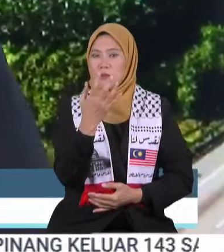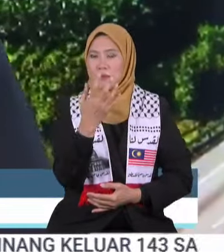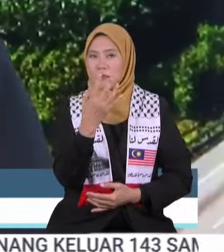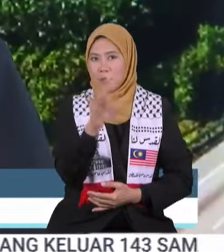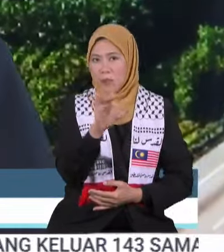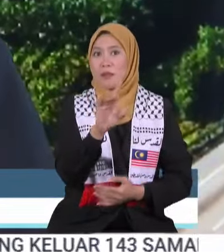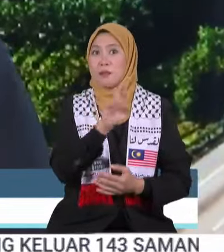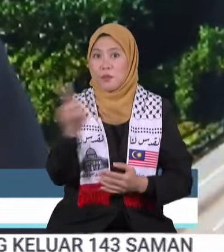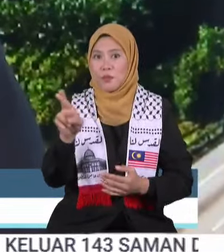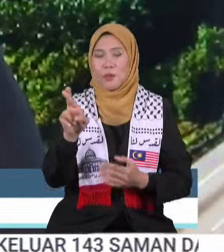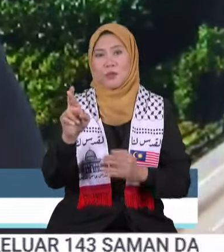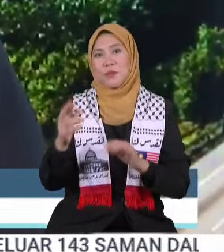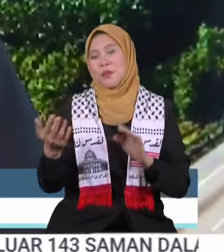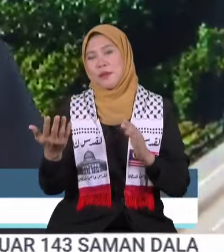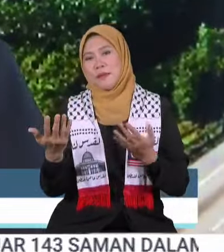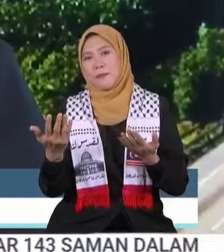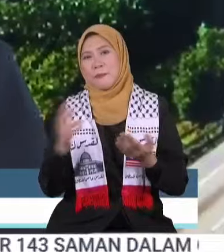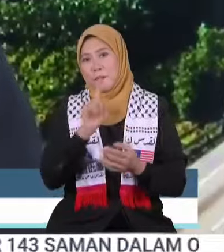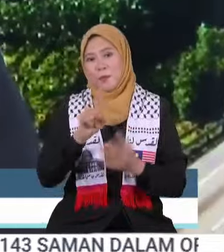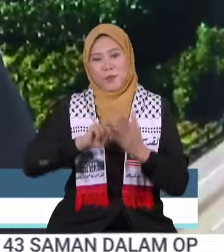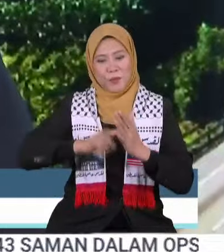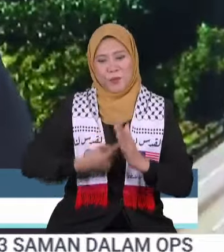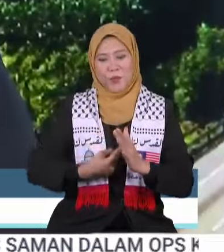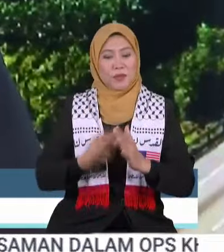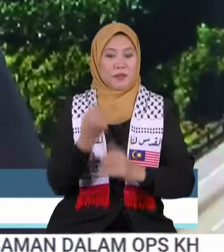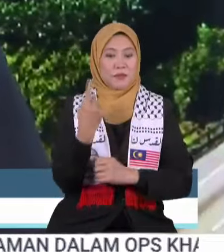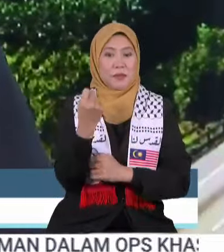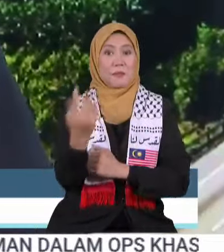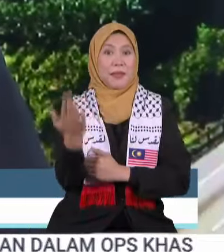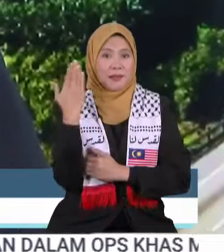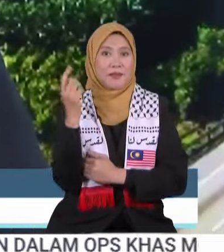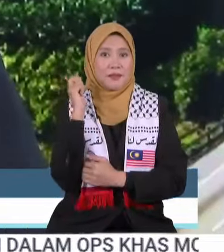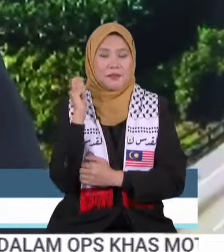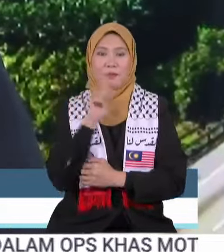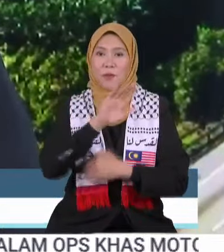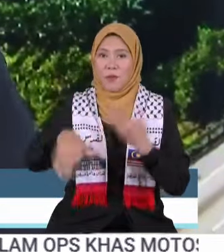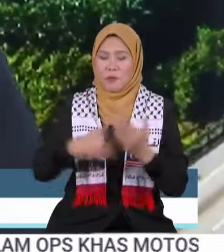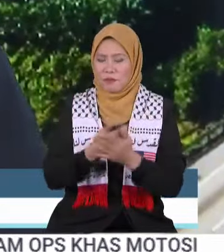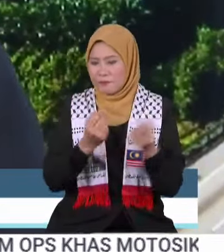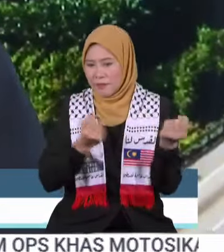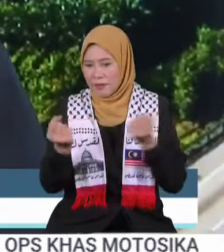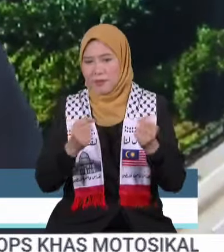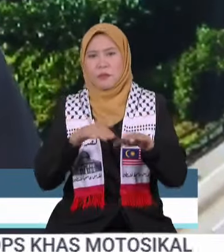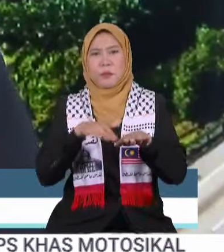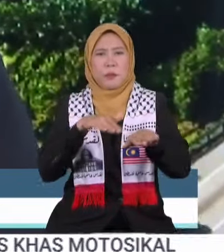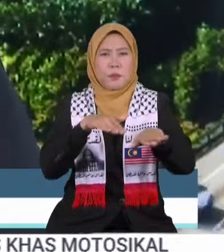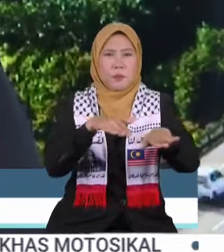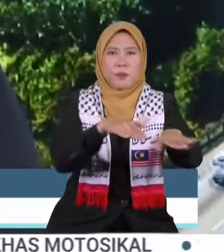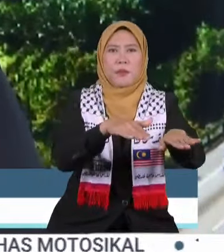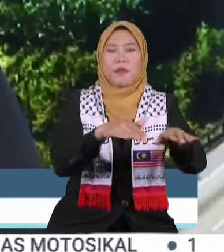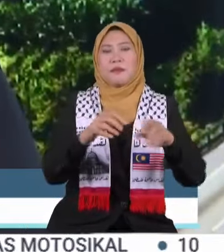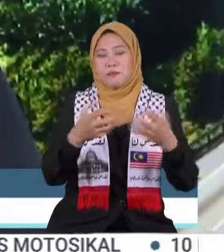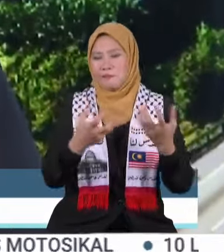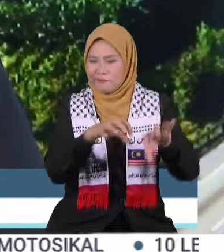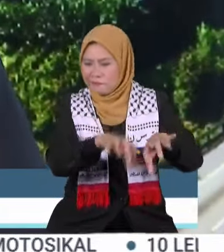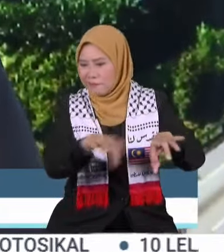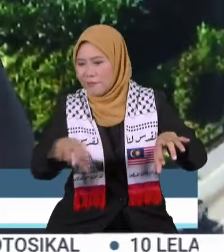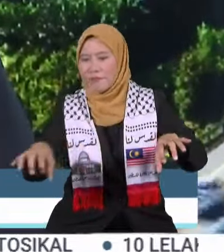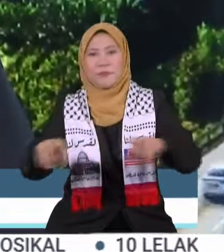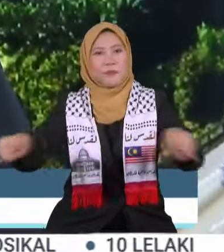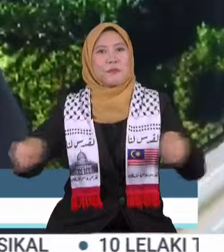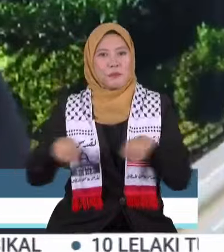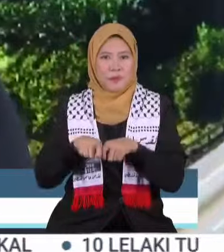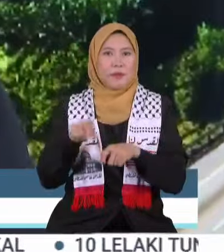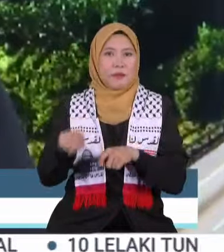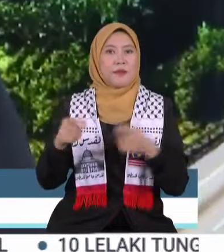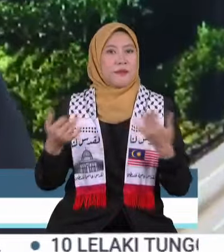530,000 semalam semenjak 11 pagi tadi. Secara keseluruhannya, keadaan trafik hanya sesak di beberapa lokasi. Untuk itu,